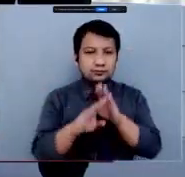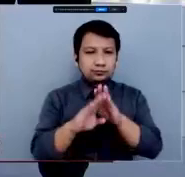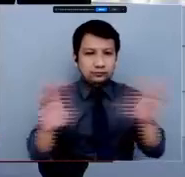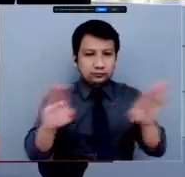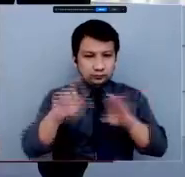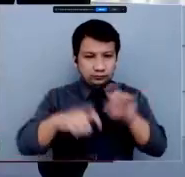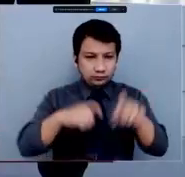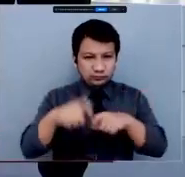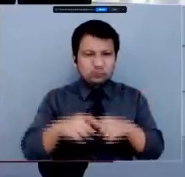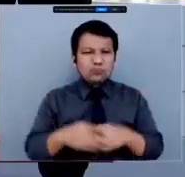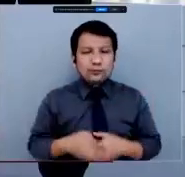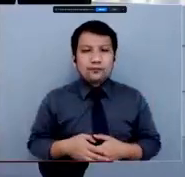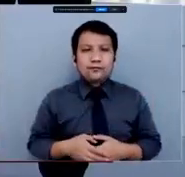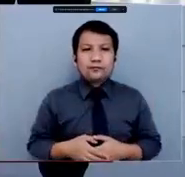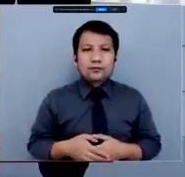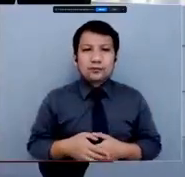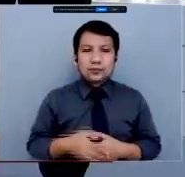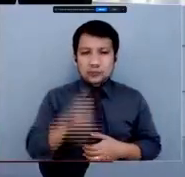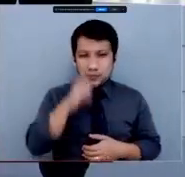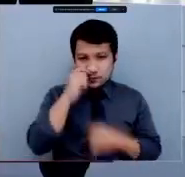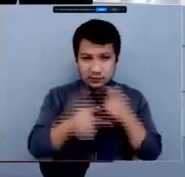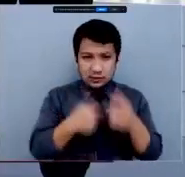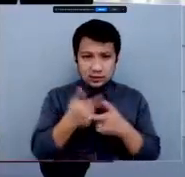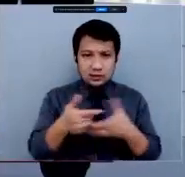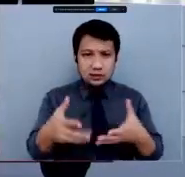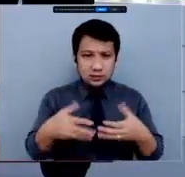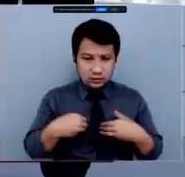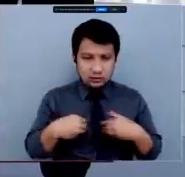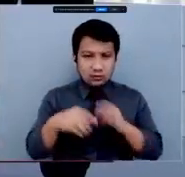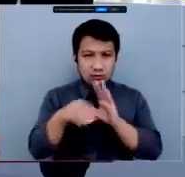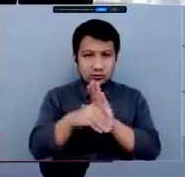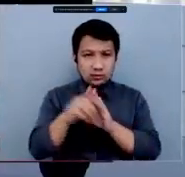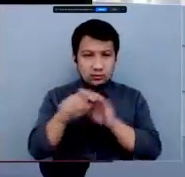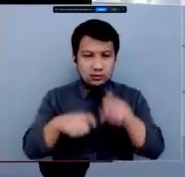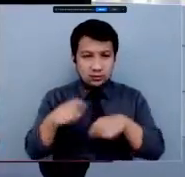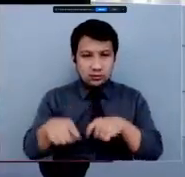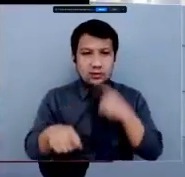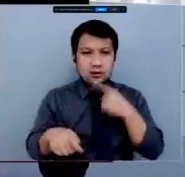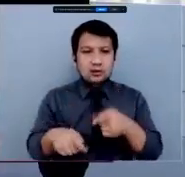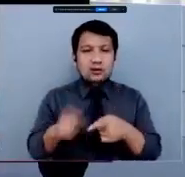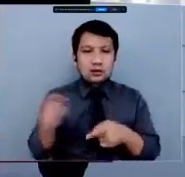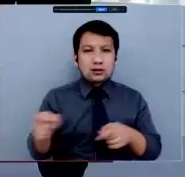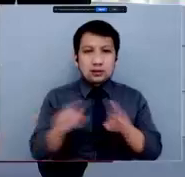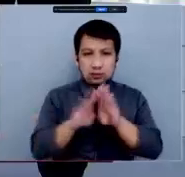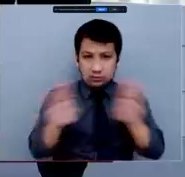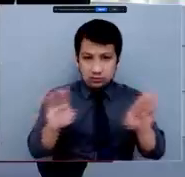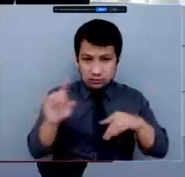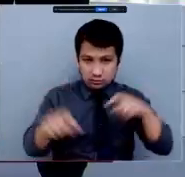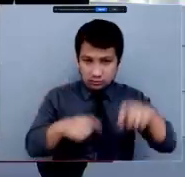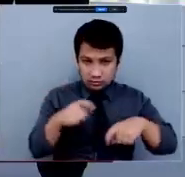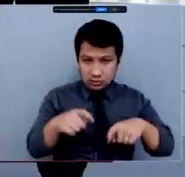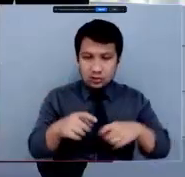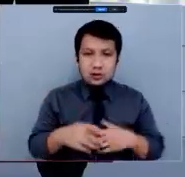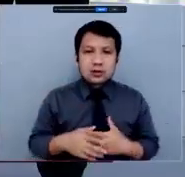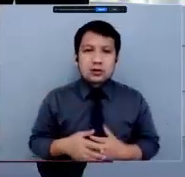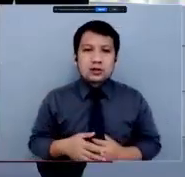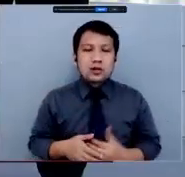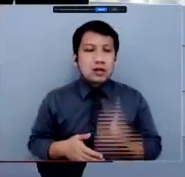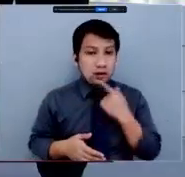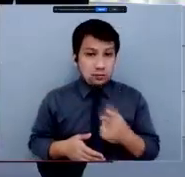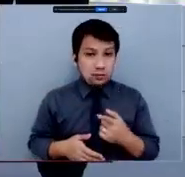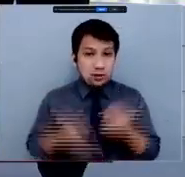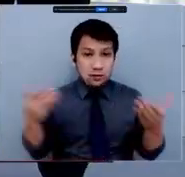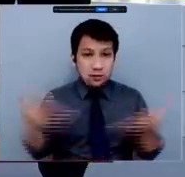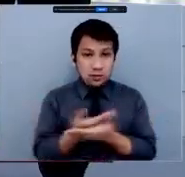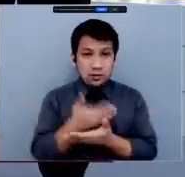bansa, sinasabi niya na globally accepted method of mining naman ang open pit mining. Ayon din sa bagong AO